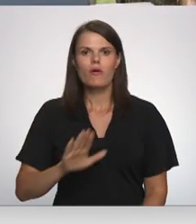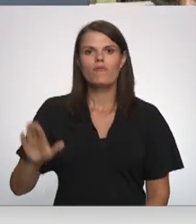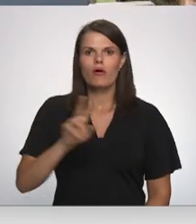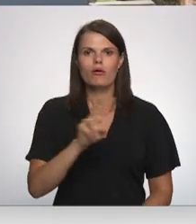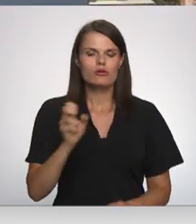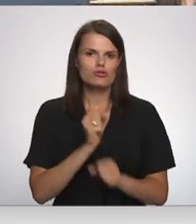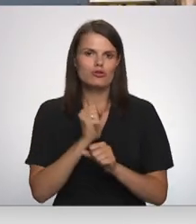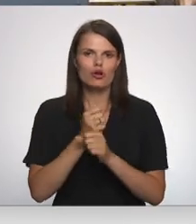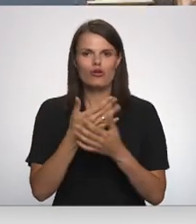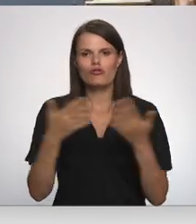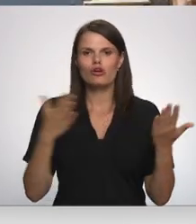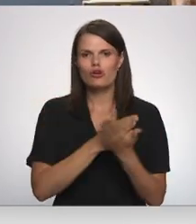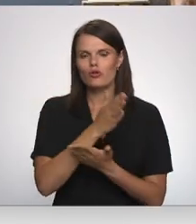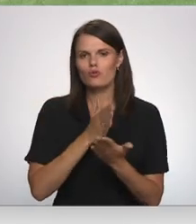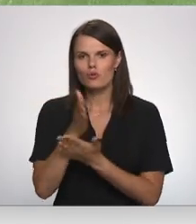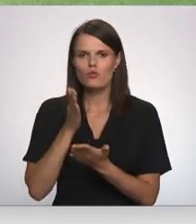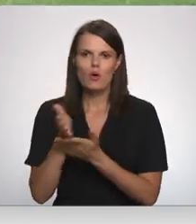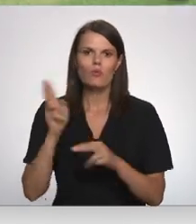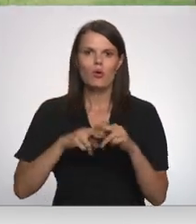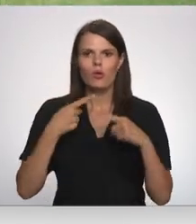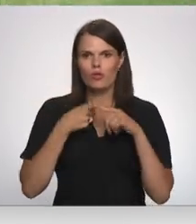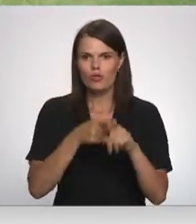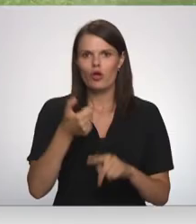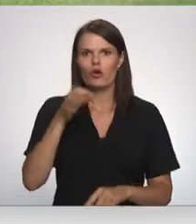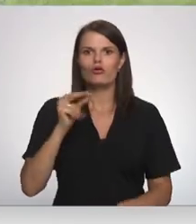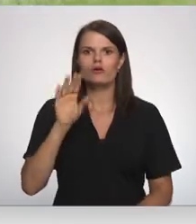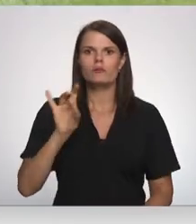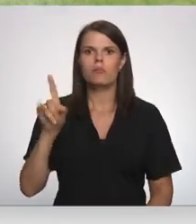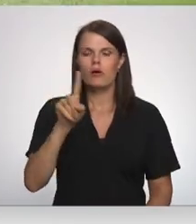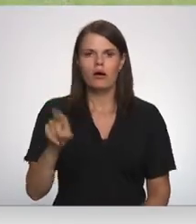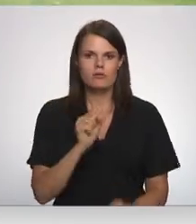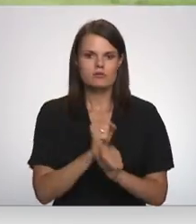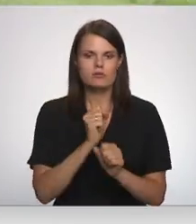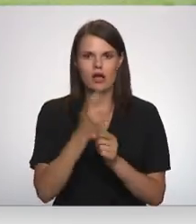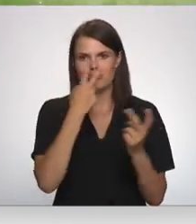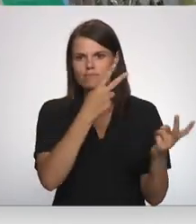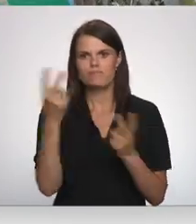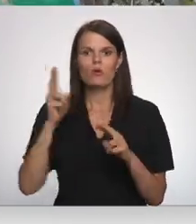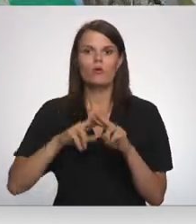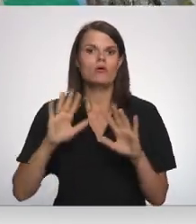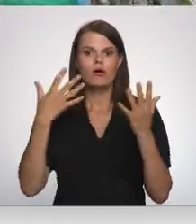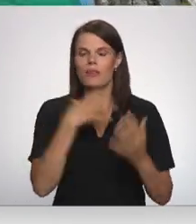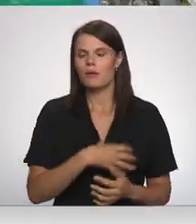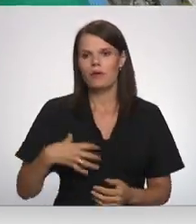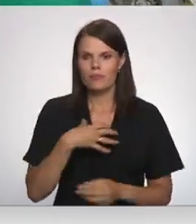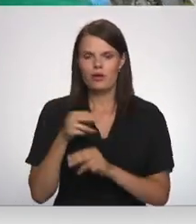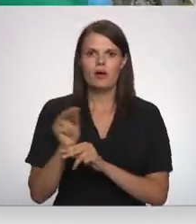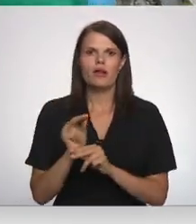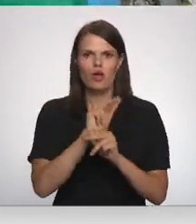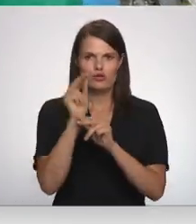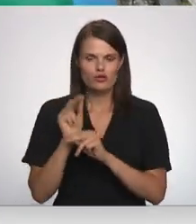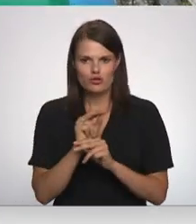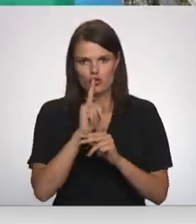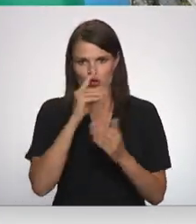strādājuši dažādās disciplīnās un tehnikās. Māris Grosbachs darbus ik pa laikam apseko un nepieciešamības gadījumā restaurē.